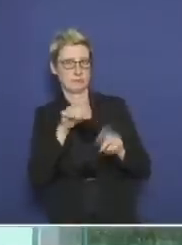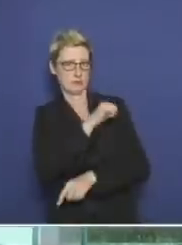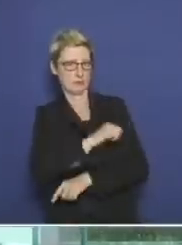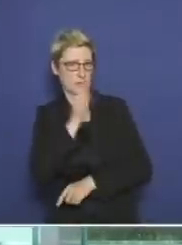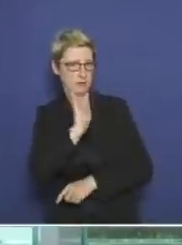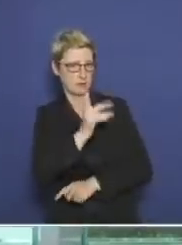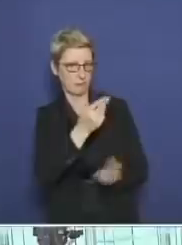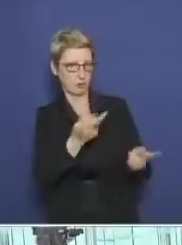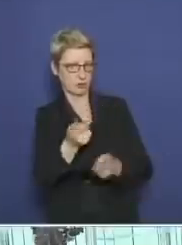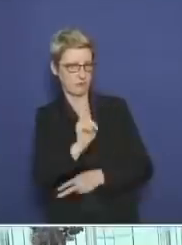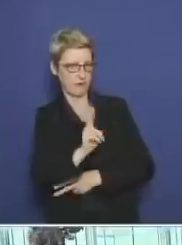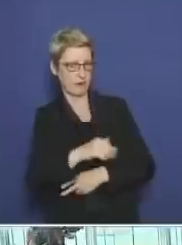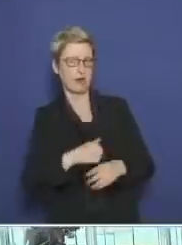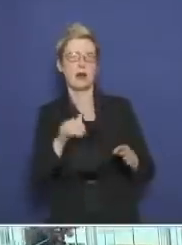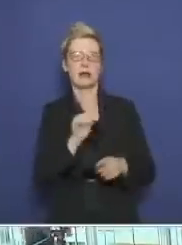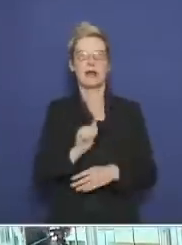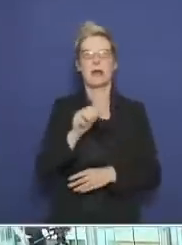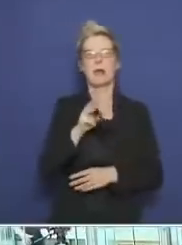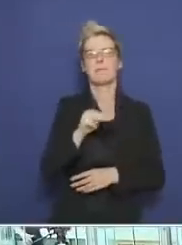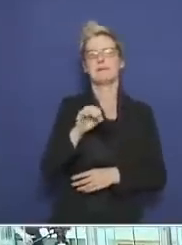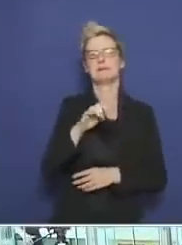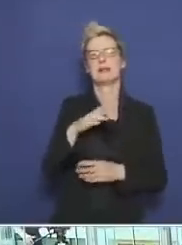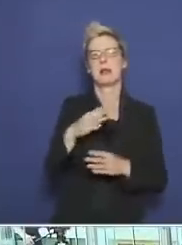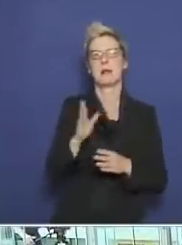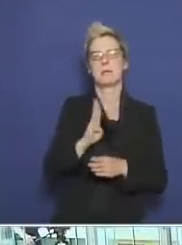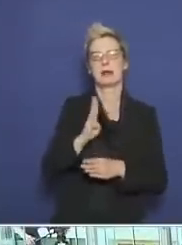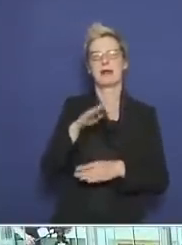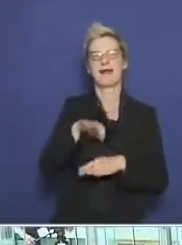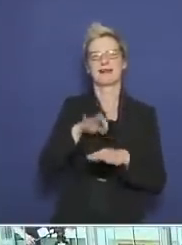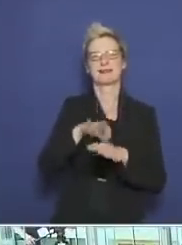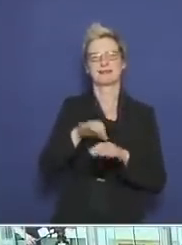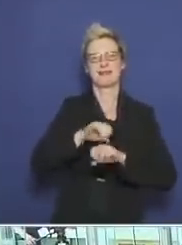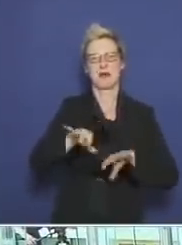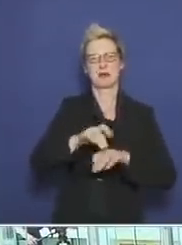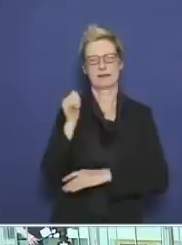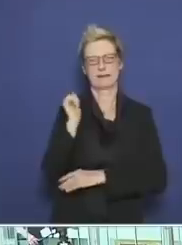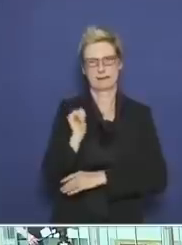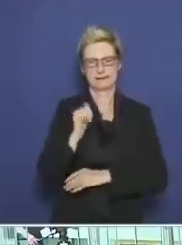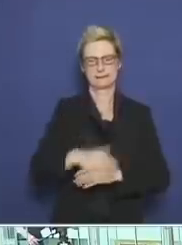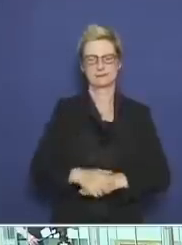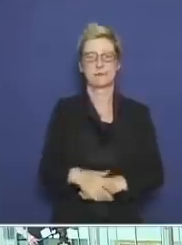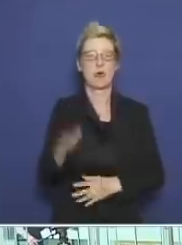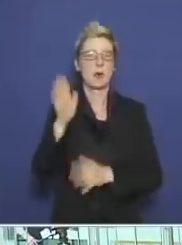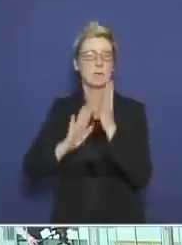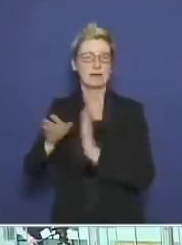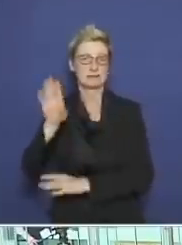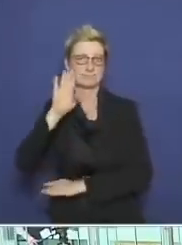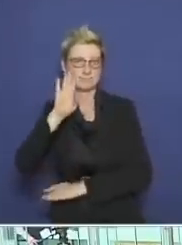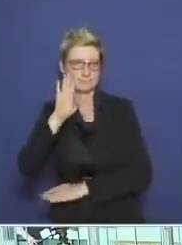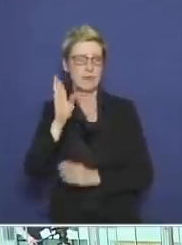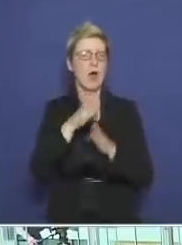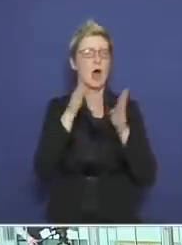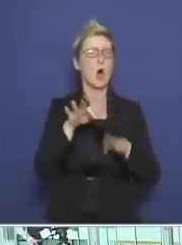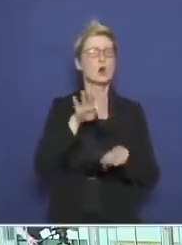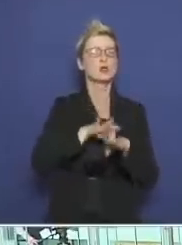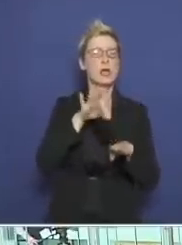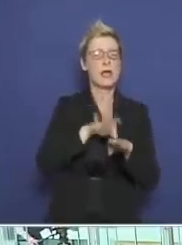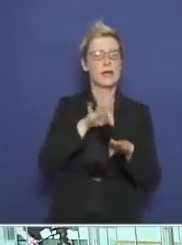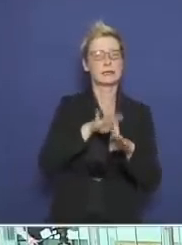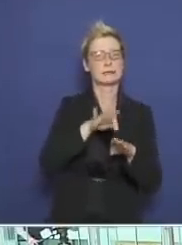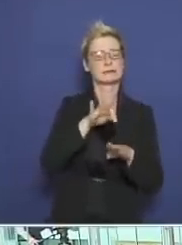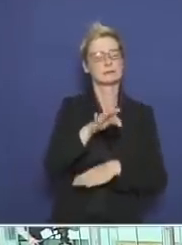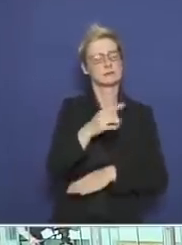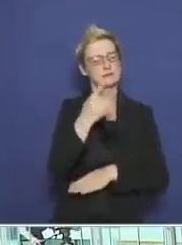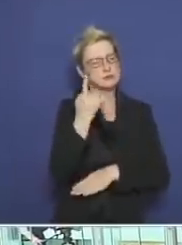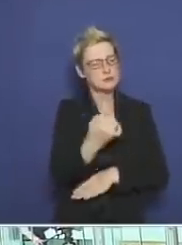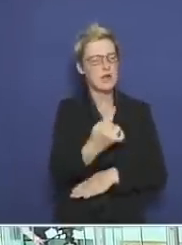vorstellen. Ja, Angela Misselbeck, Ärzte-Nachrichtendienst. Uns haben Berichte erreicht, wonach Hausärzte ihre eigene